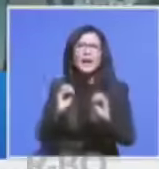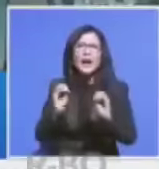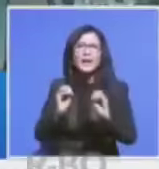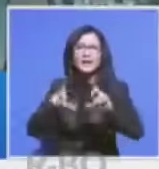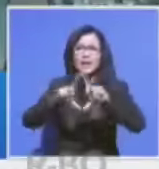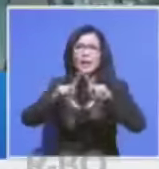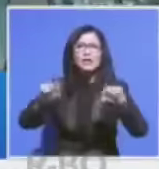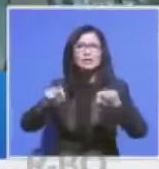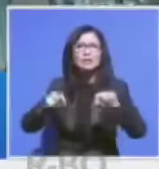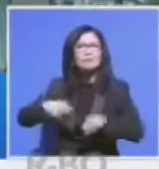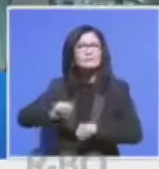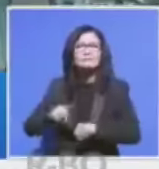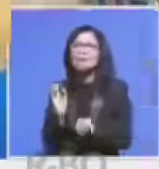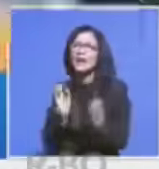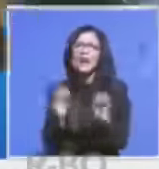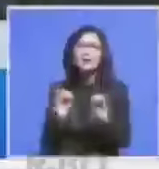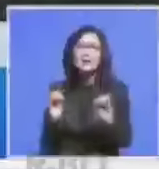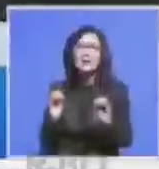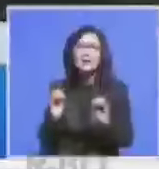surat kendaraan.